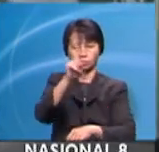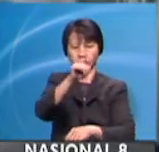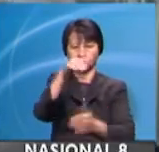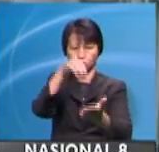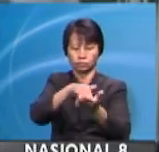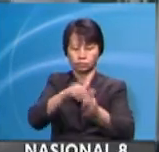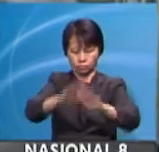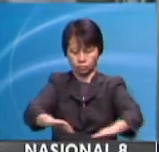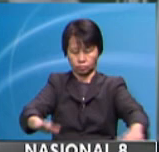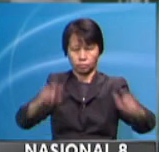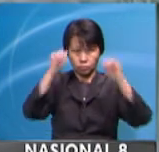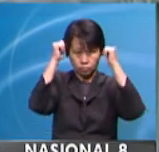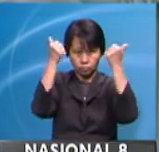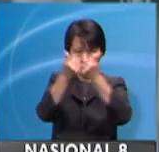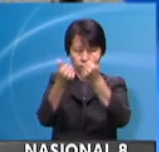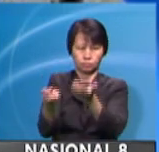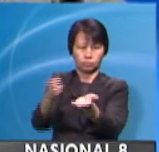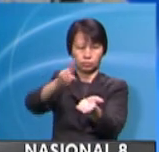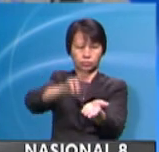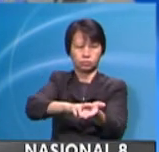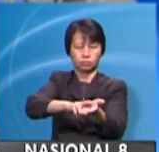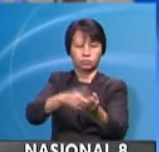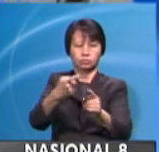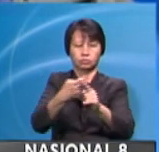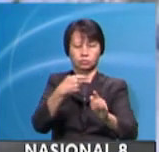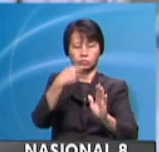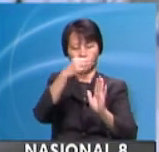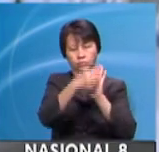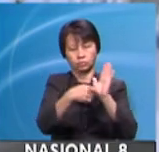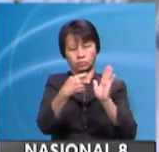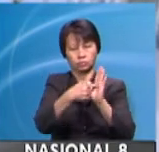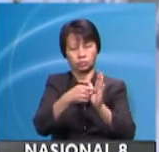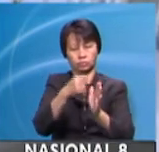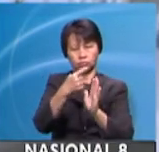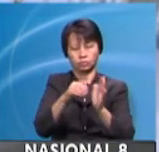kanak-kanak autistik berdaftar. Dari Colombo, Sri Lanka,